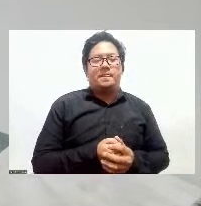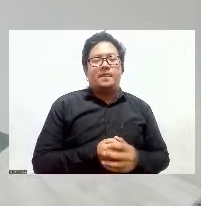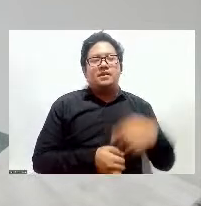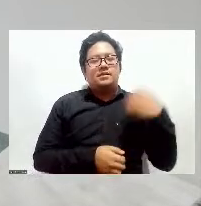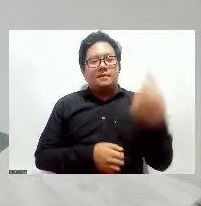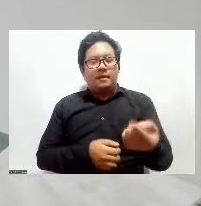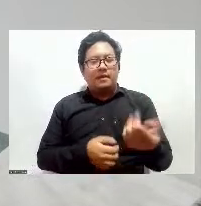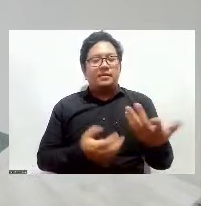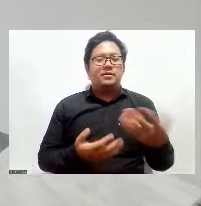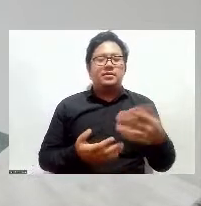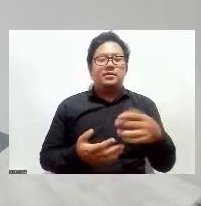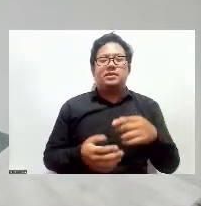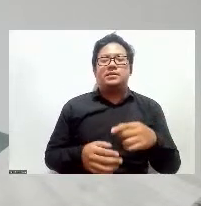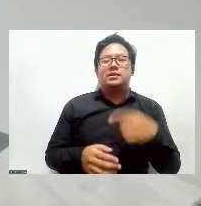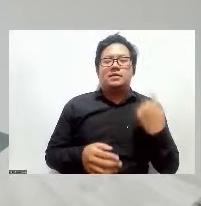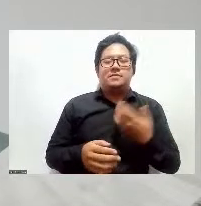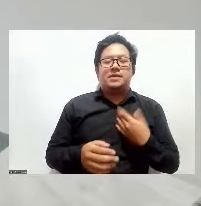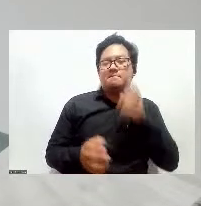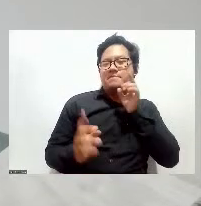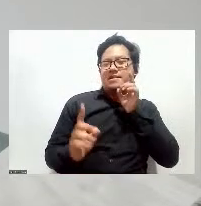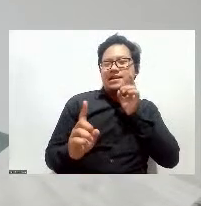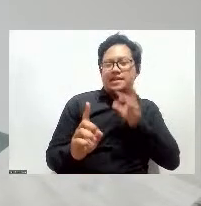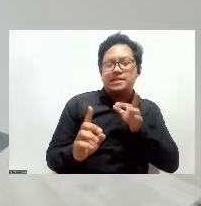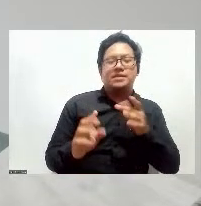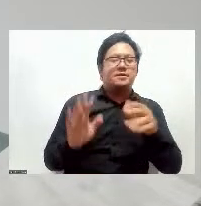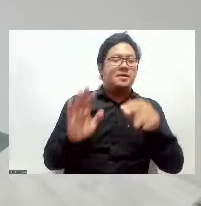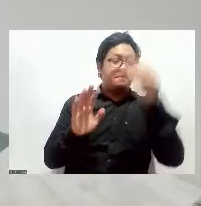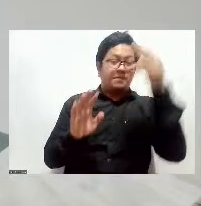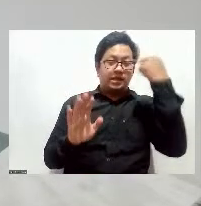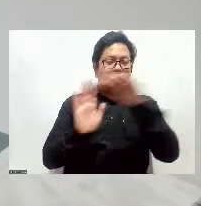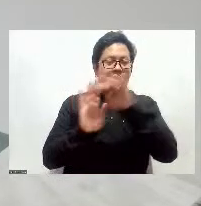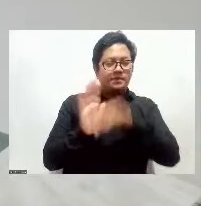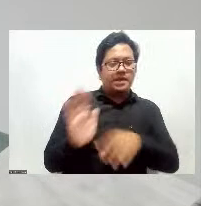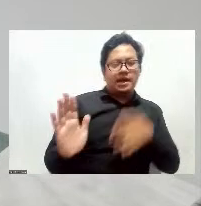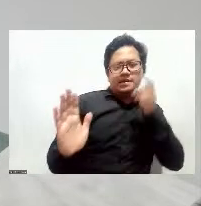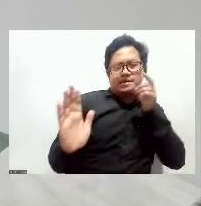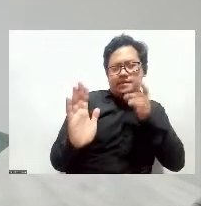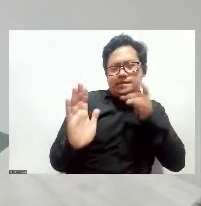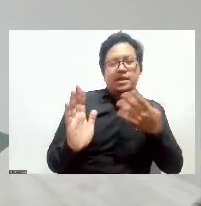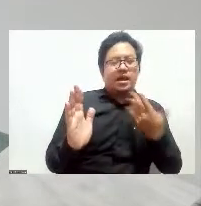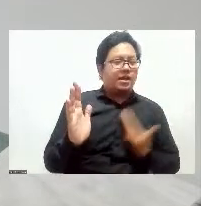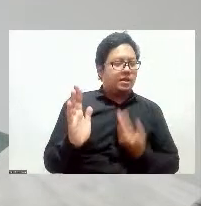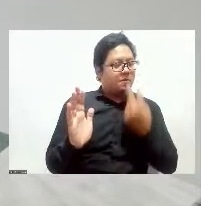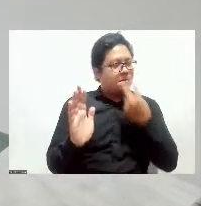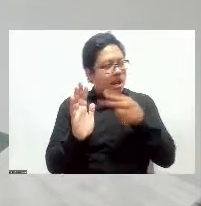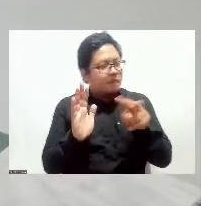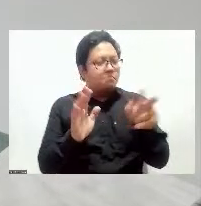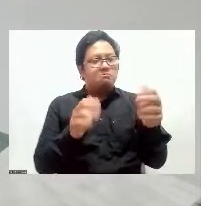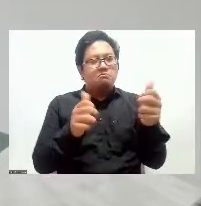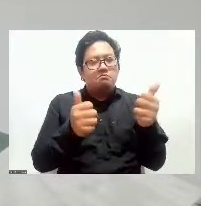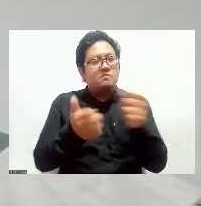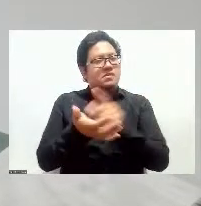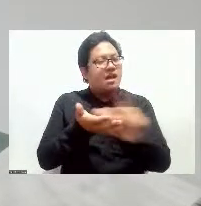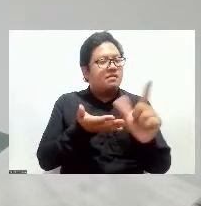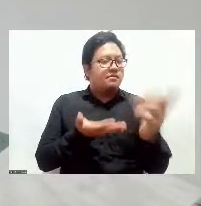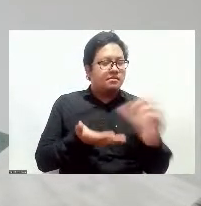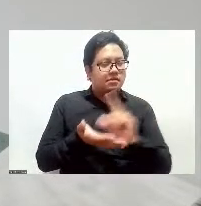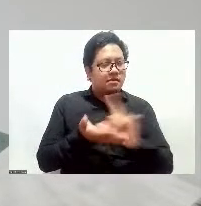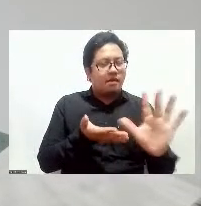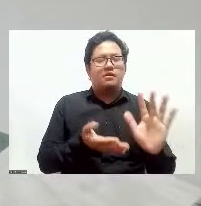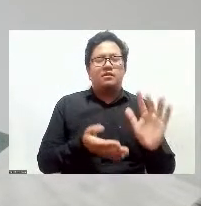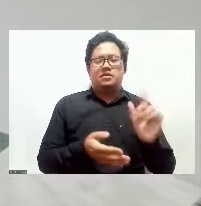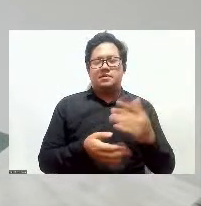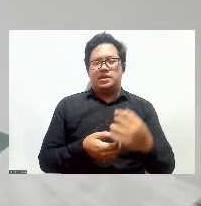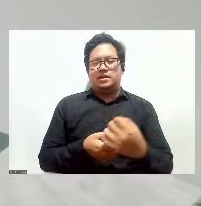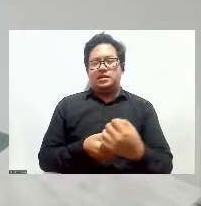lagi kebijakan-kebijakan pemerintah yang seharusnya bukan cuma berpihak pada kita tapi juga pada alam